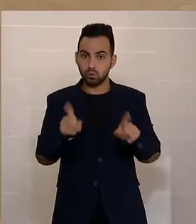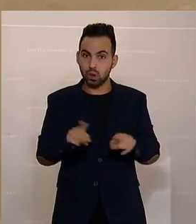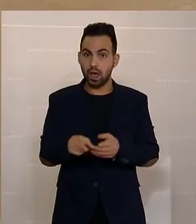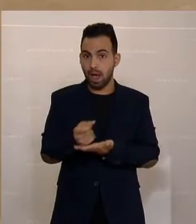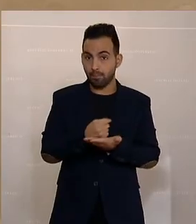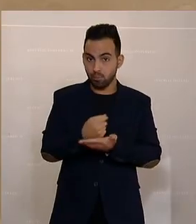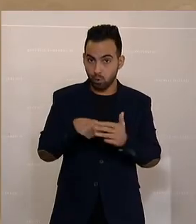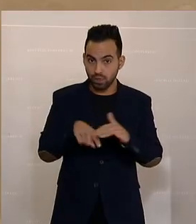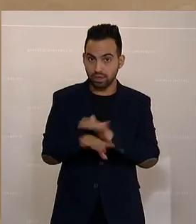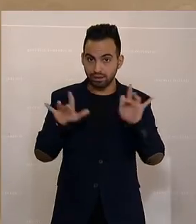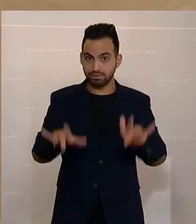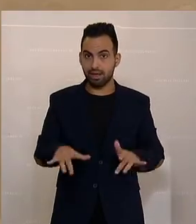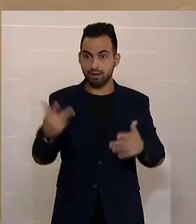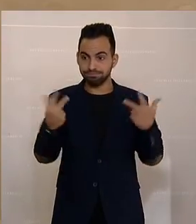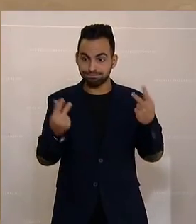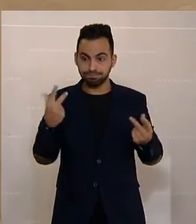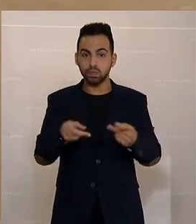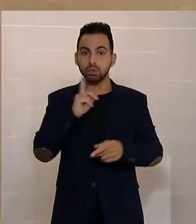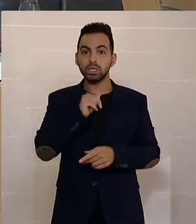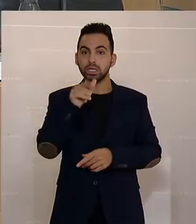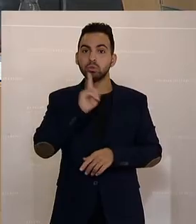Apotheke stattfinden können.